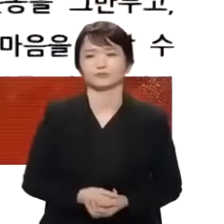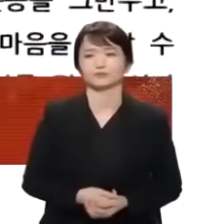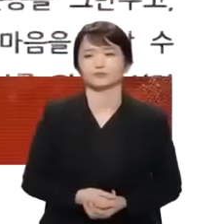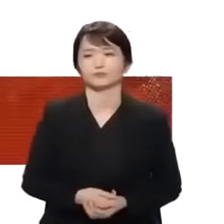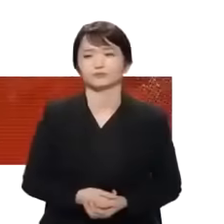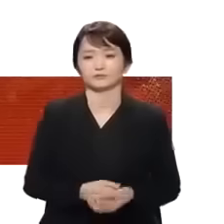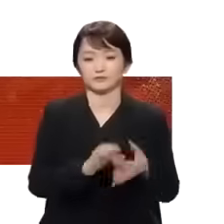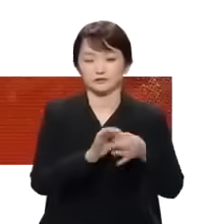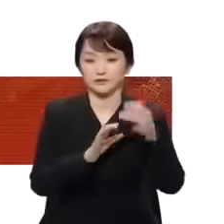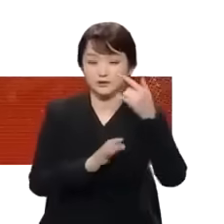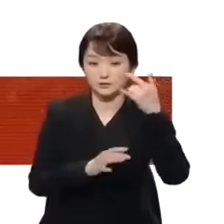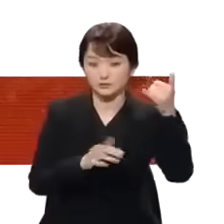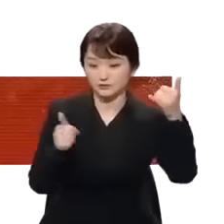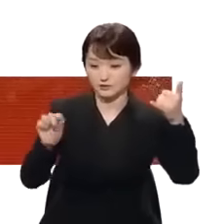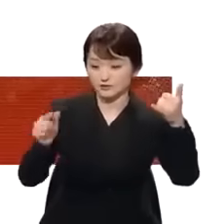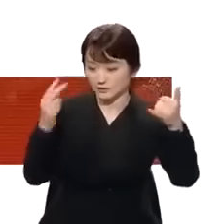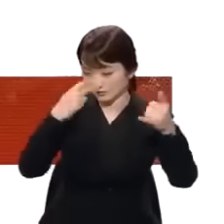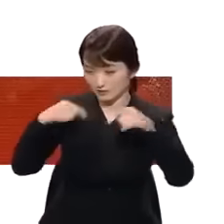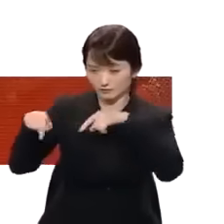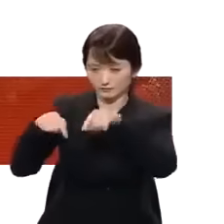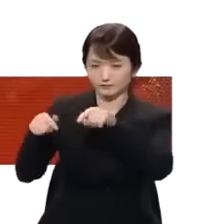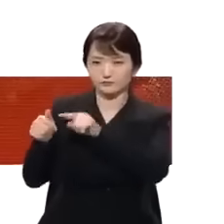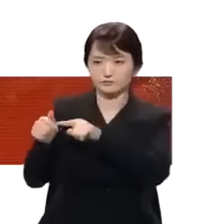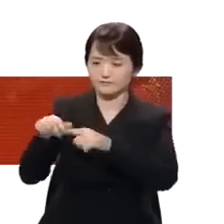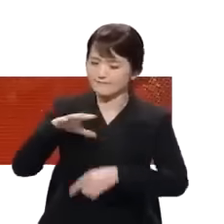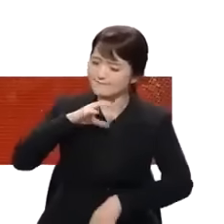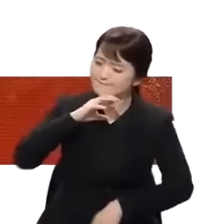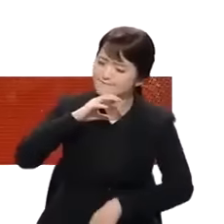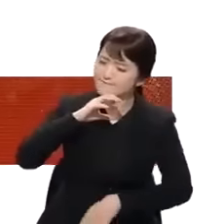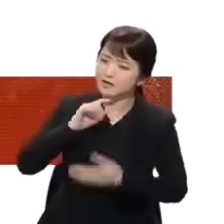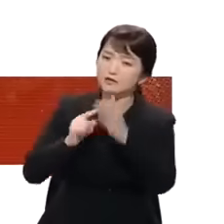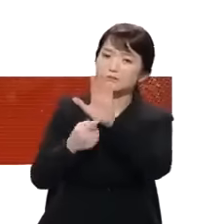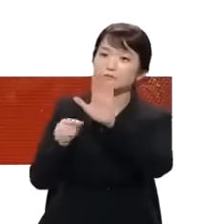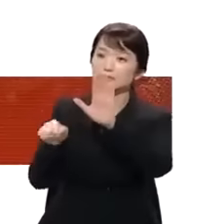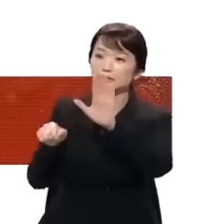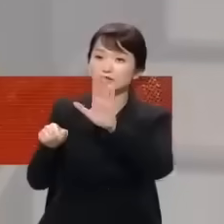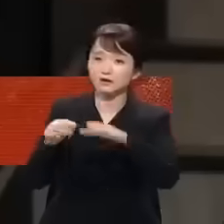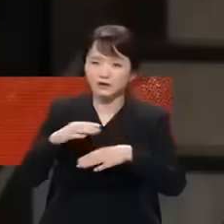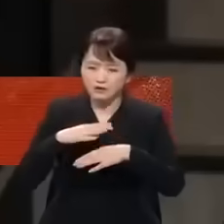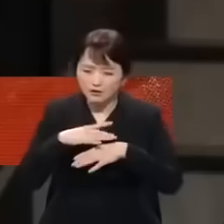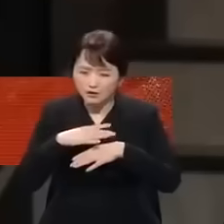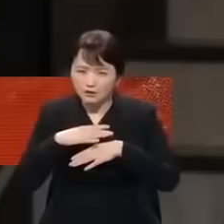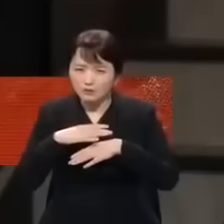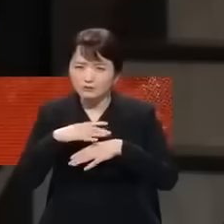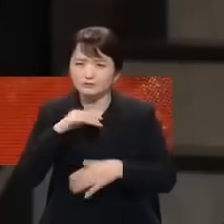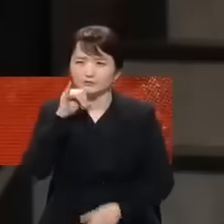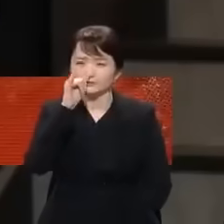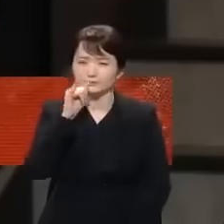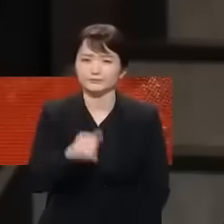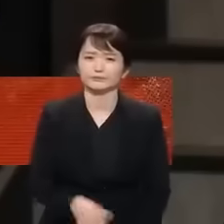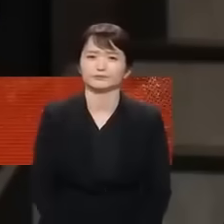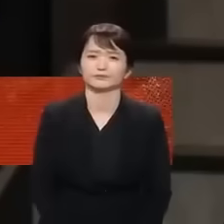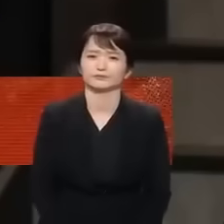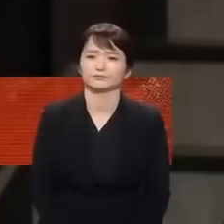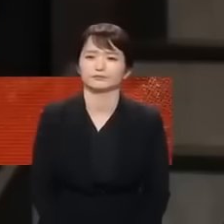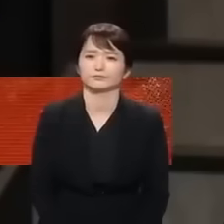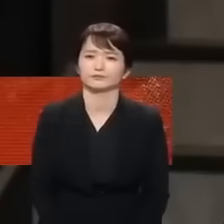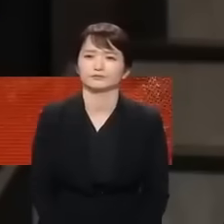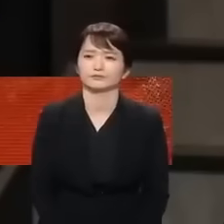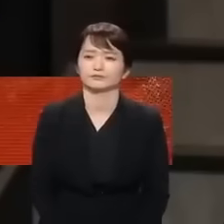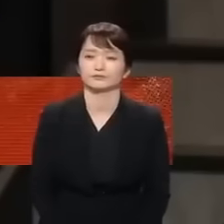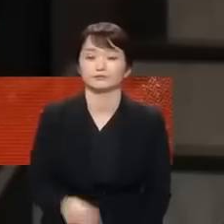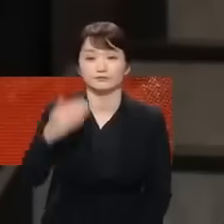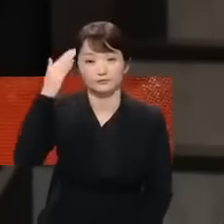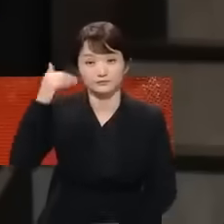부모님들이 감독에 대해서 문제제기를 공개적으로 하는 것을 되게 두려워하고 있다라는 얘기가 들리고 있고요 그리고 이제